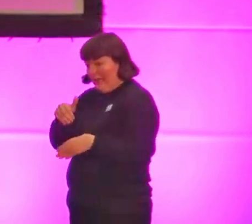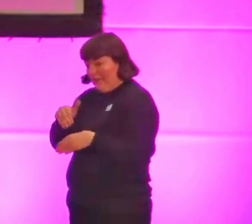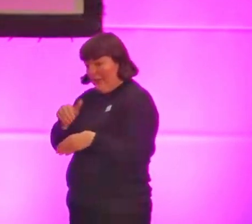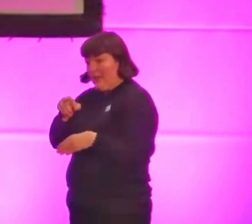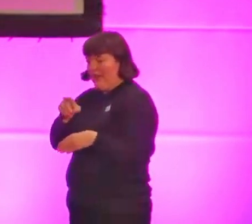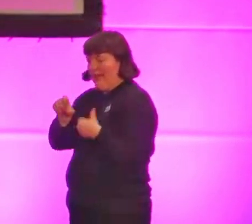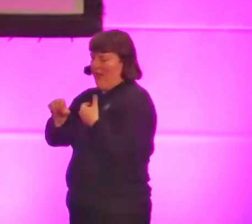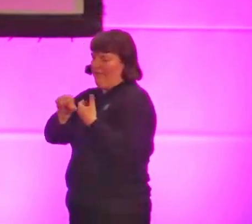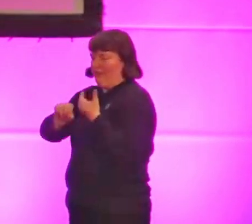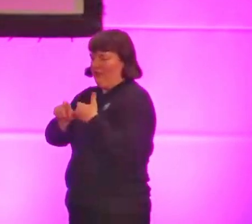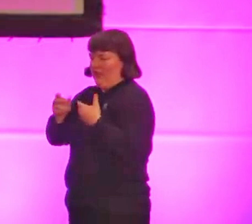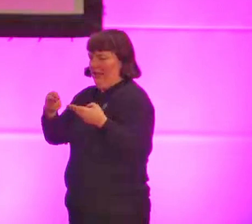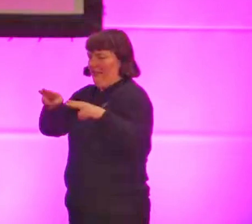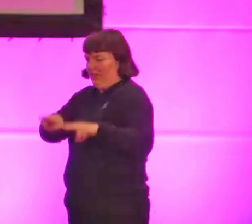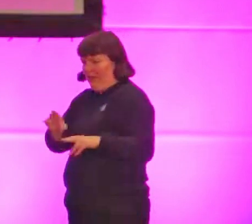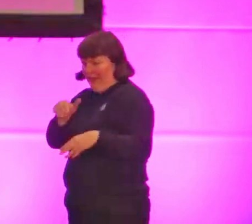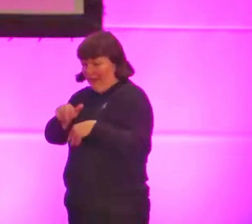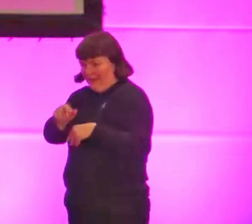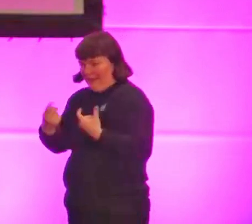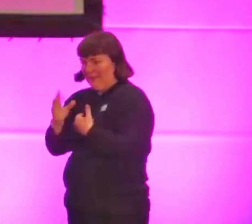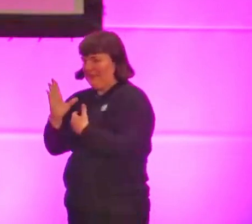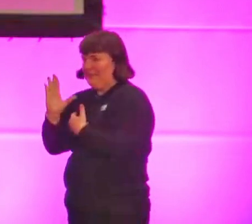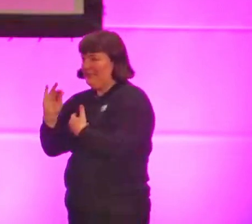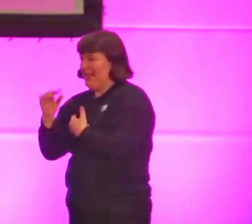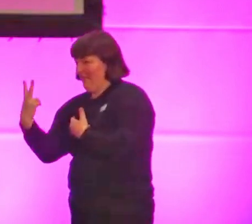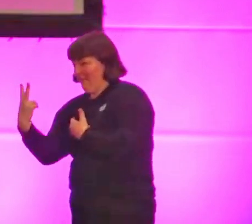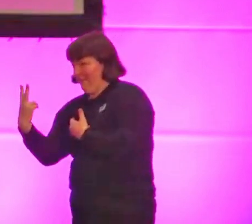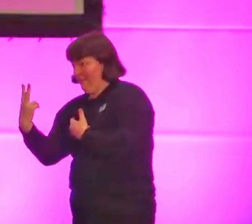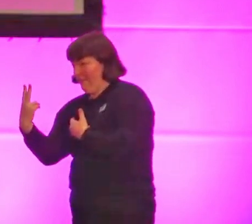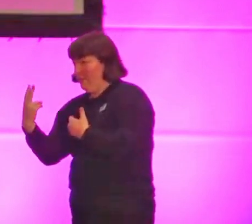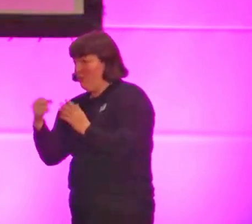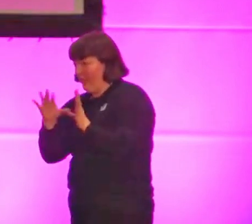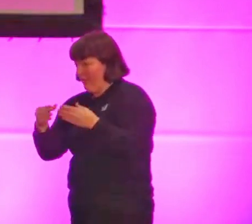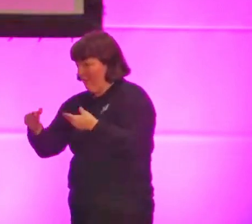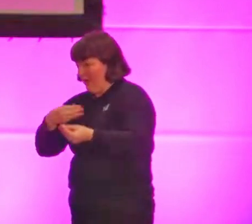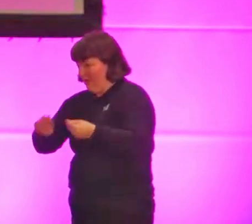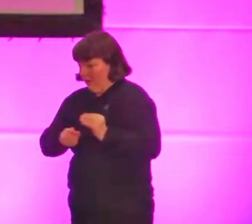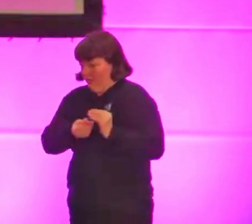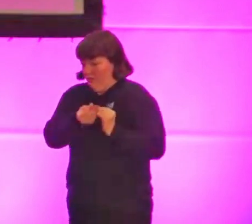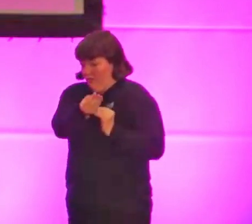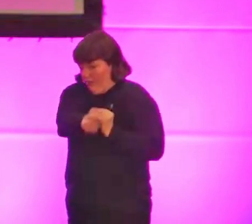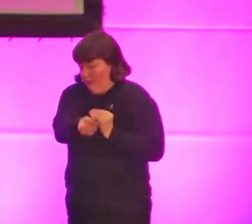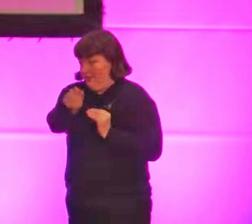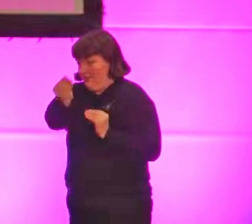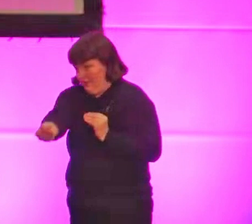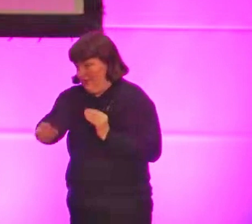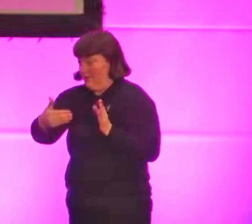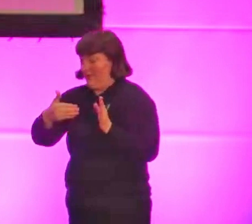av försvarsadvokaterna för jäv. För att jag delat ut några material